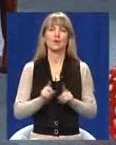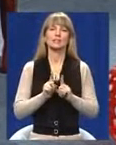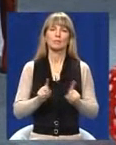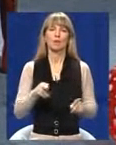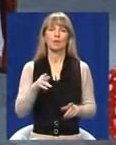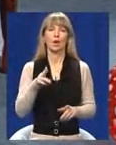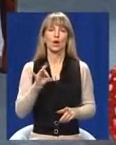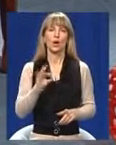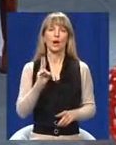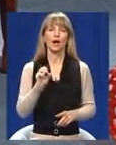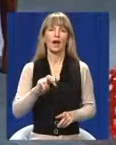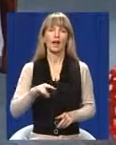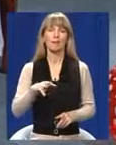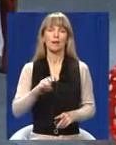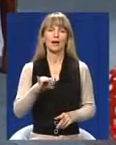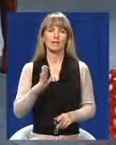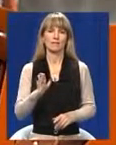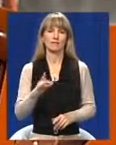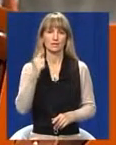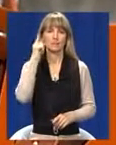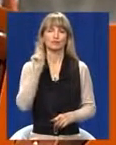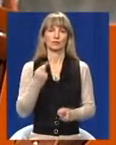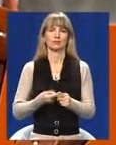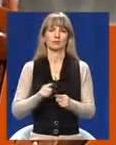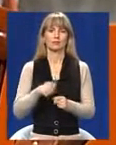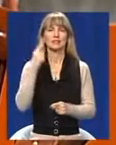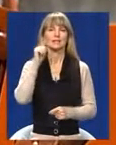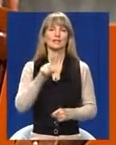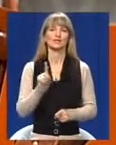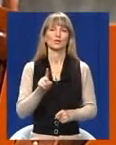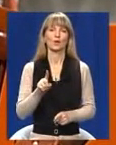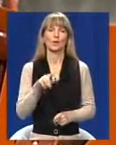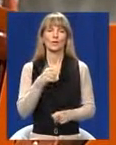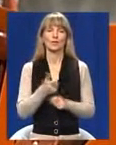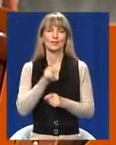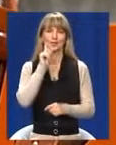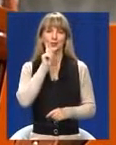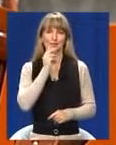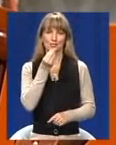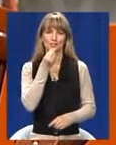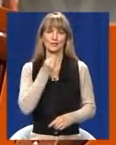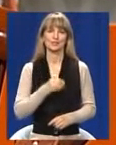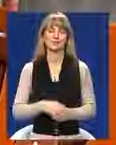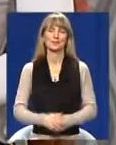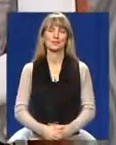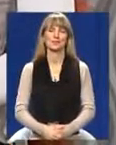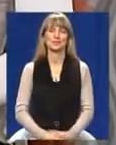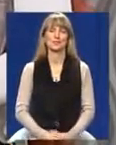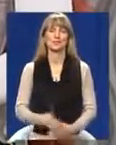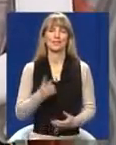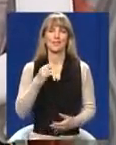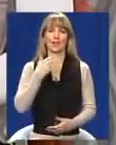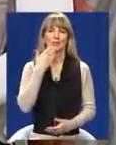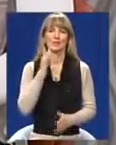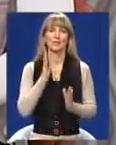про кальмарів. Ти ще знаєш про цих тваринок? Я знаю те, що вони дуже смачні на десерт і на обід. Ти їх